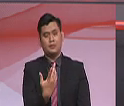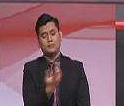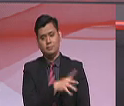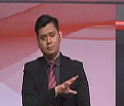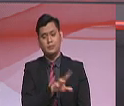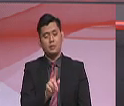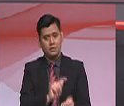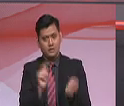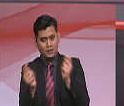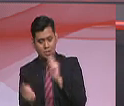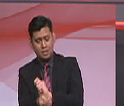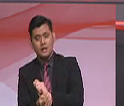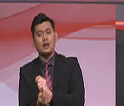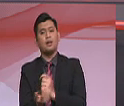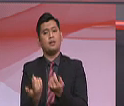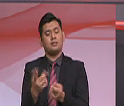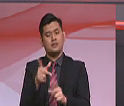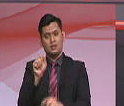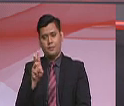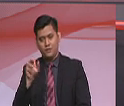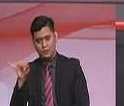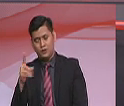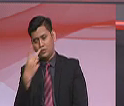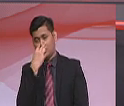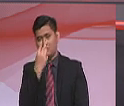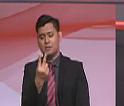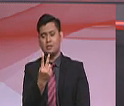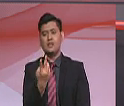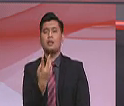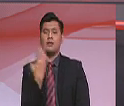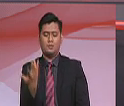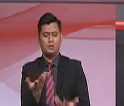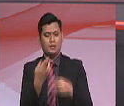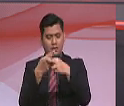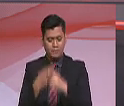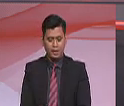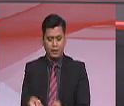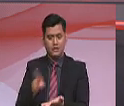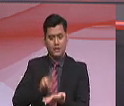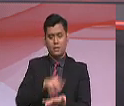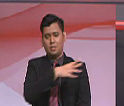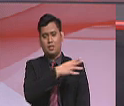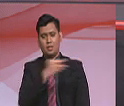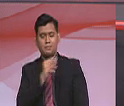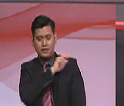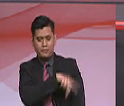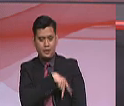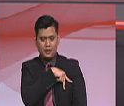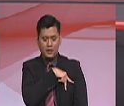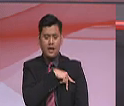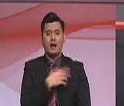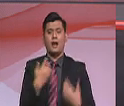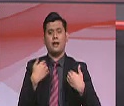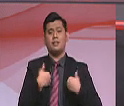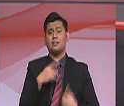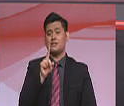musim 2020 adalah langkah terbaik baginya dalam usaha memperbaiki rekod dan prestasi peribadi. Dengan hanya baki satu